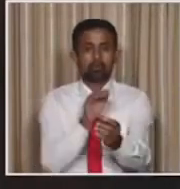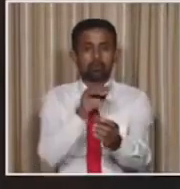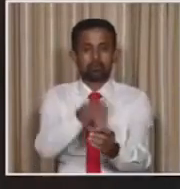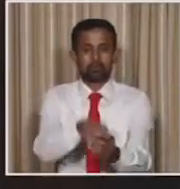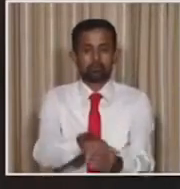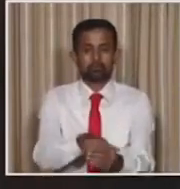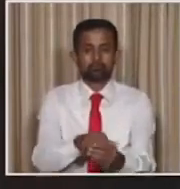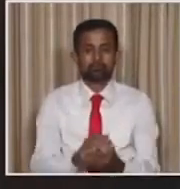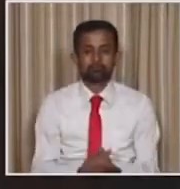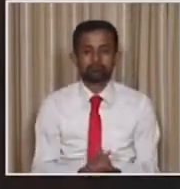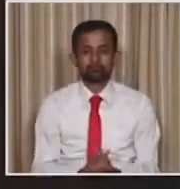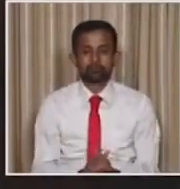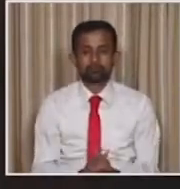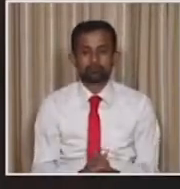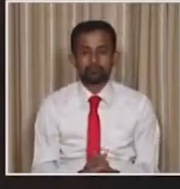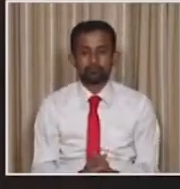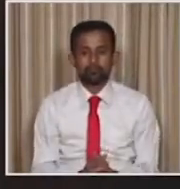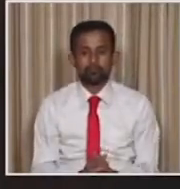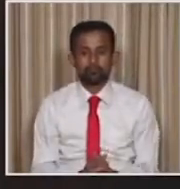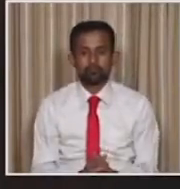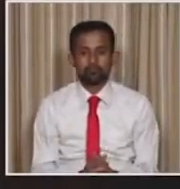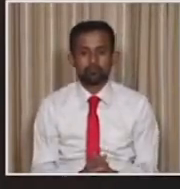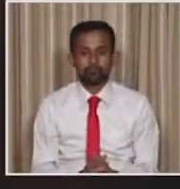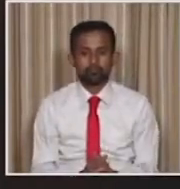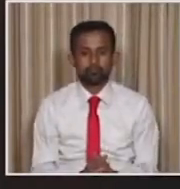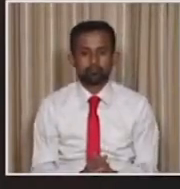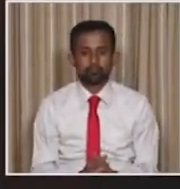ඉන්නවා. මේක